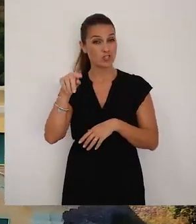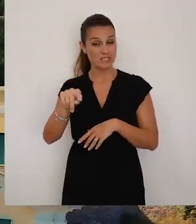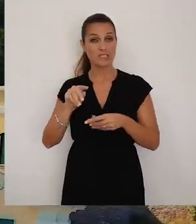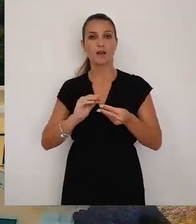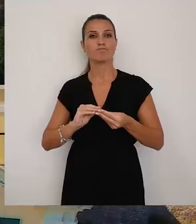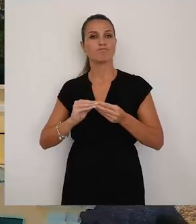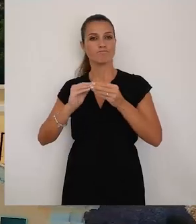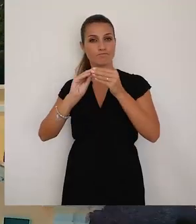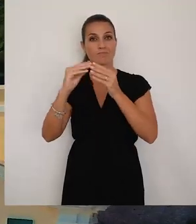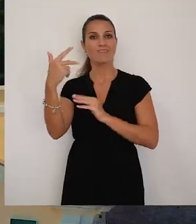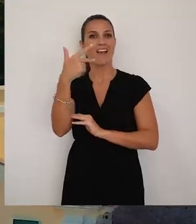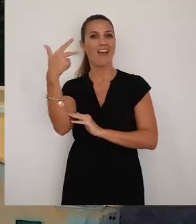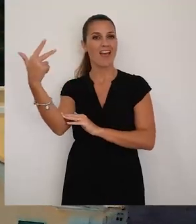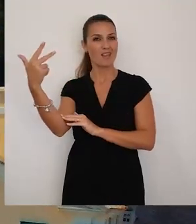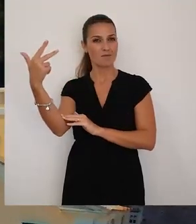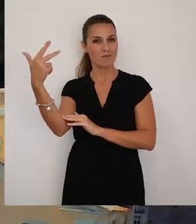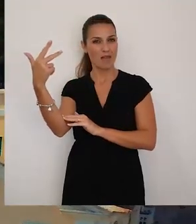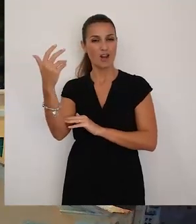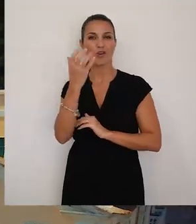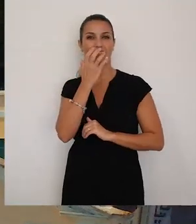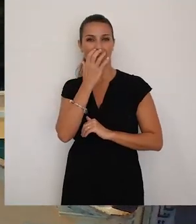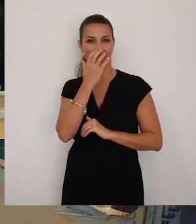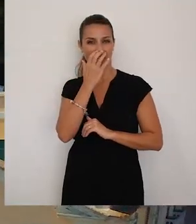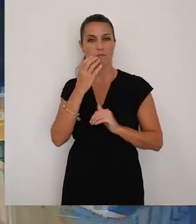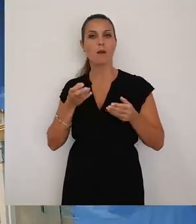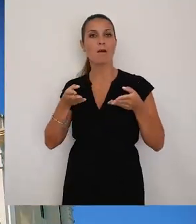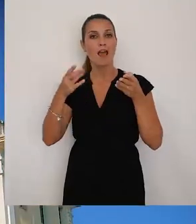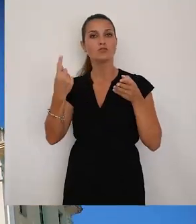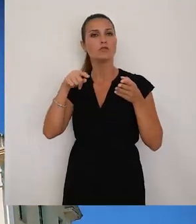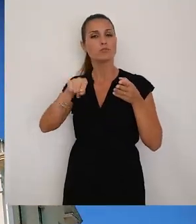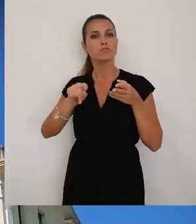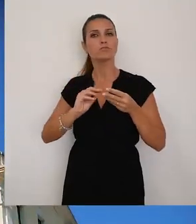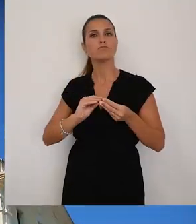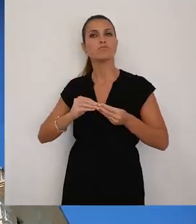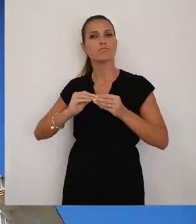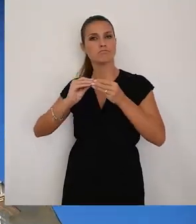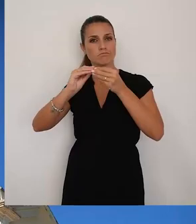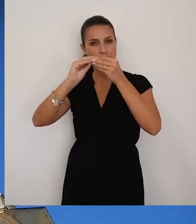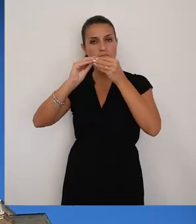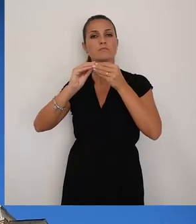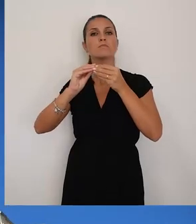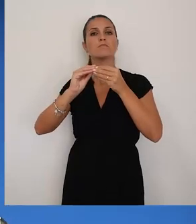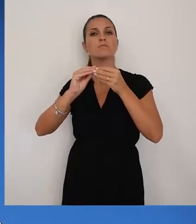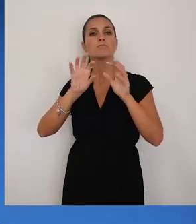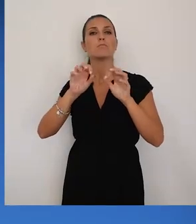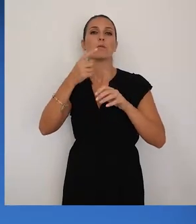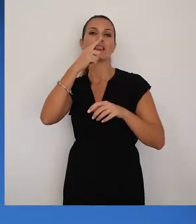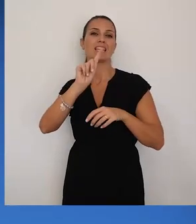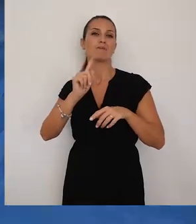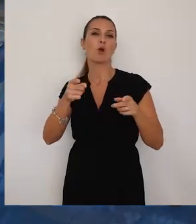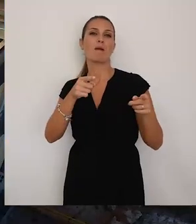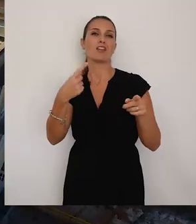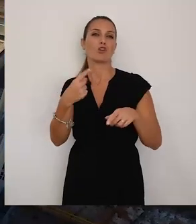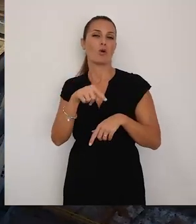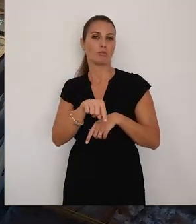All'era fascista risale la costruzione dell'albergo termale Palazzo, edificio pubblico eretto nelle tipiche forme monumentali